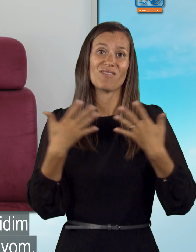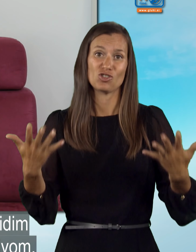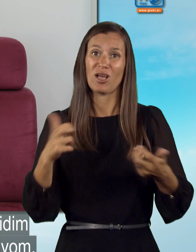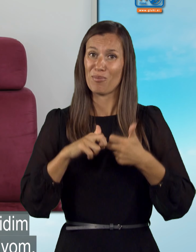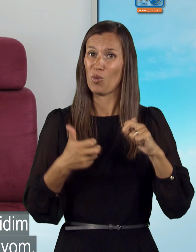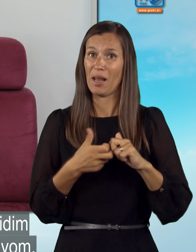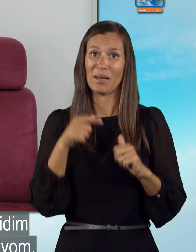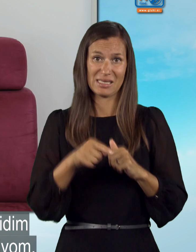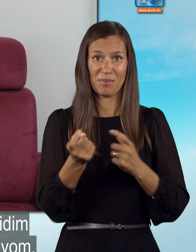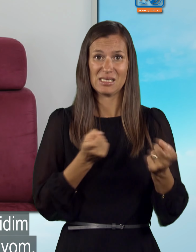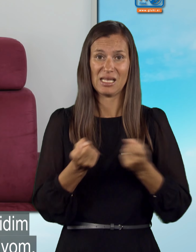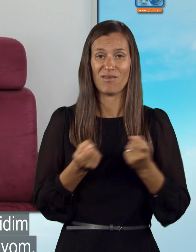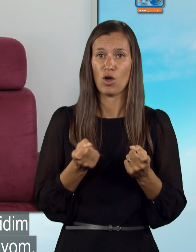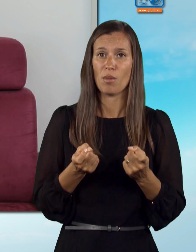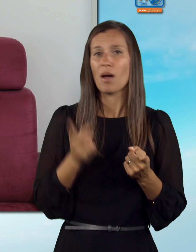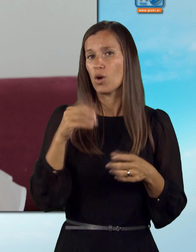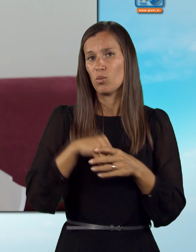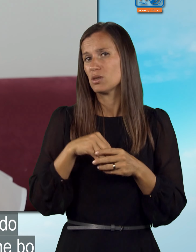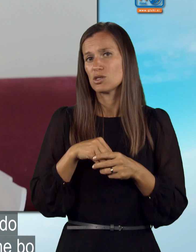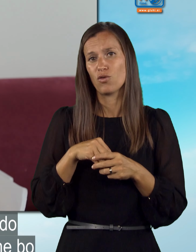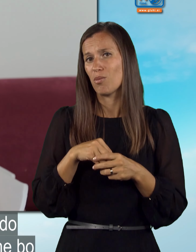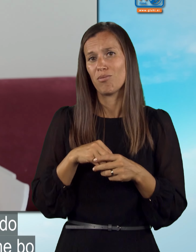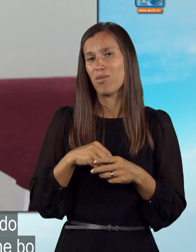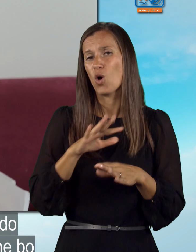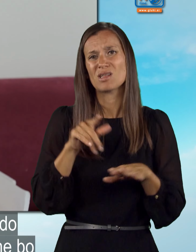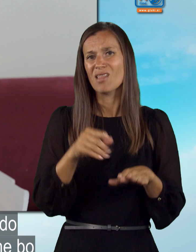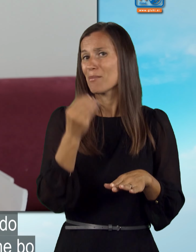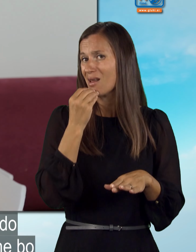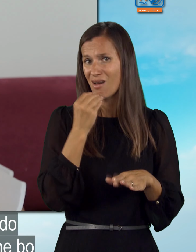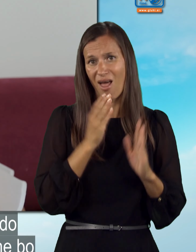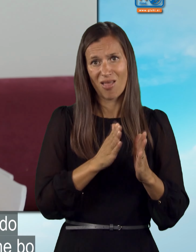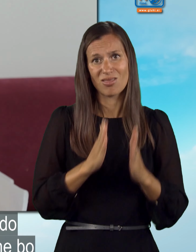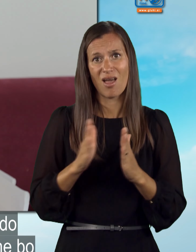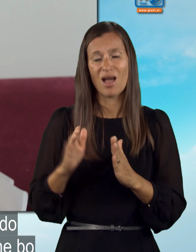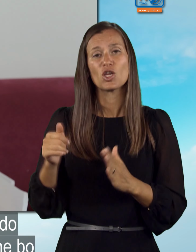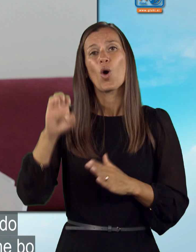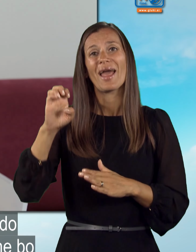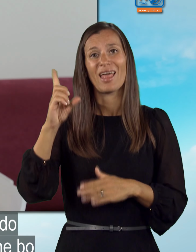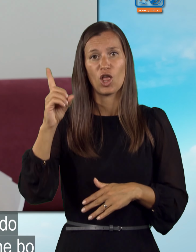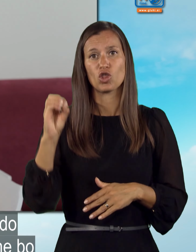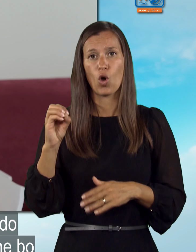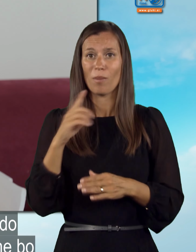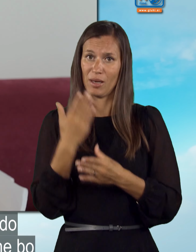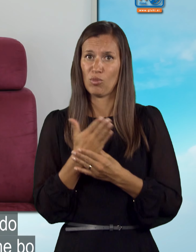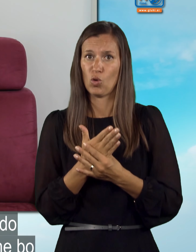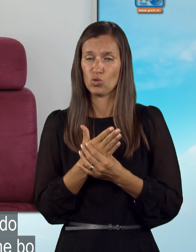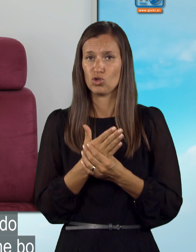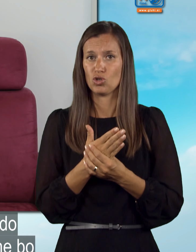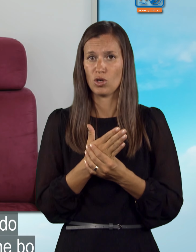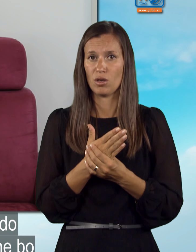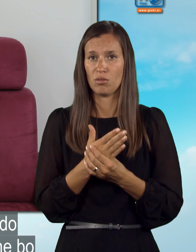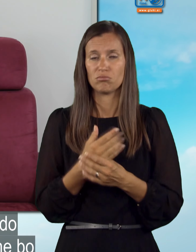kakšnega večjega problema s tem izzivom, ampak praktično pa pravzaprav vsa ta prehrana, ki jo Edo